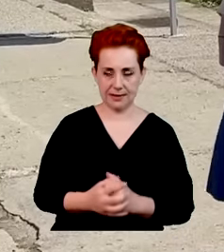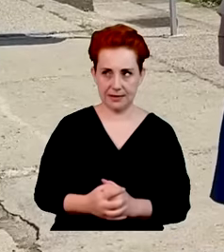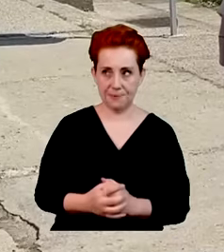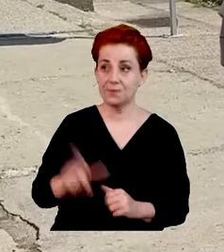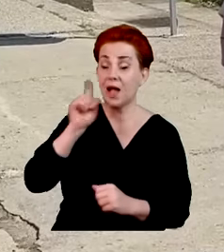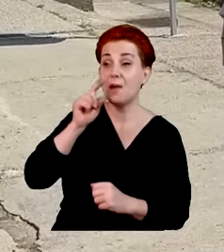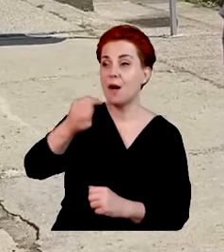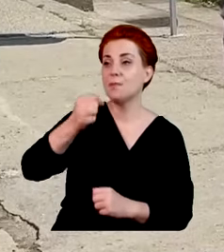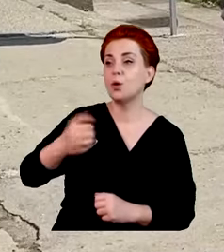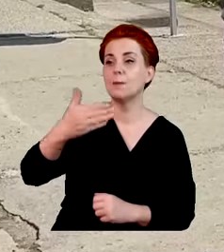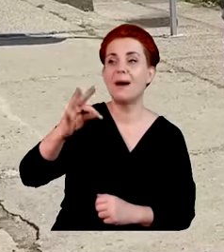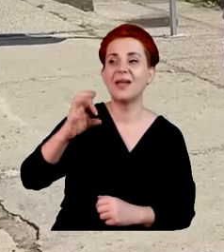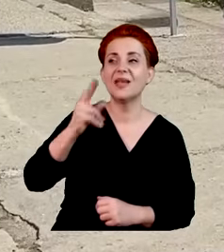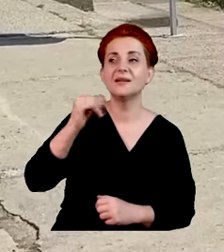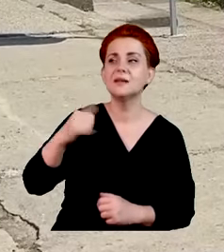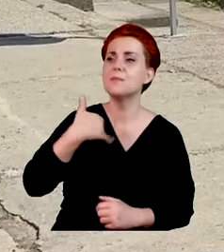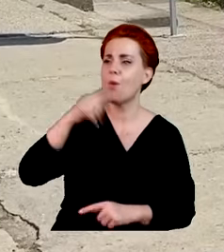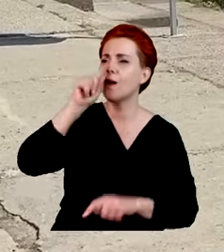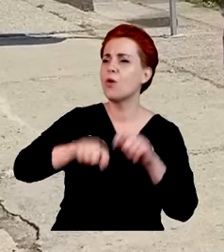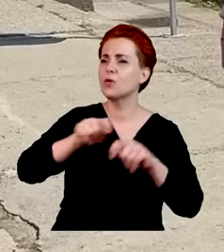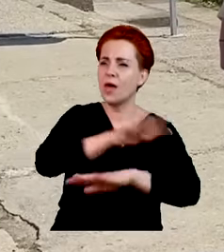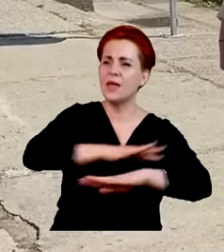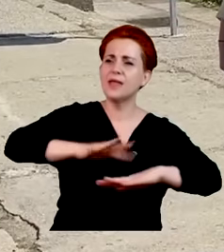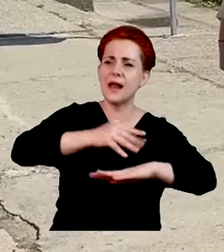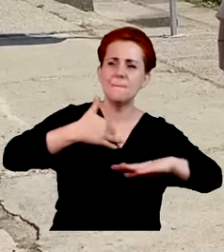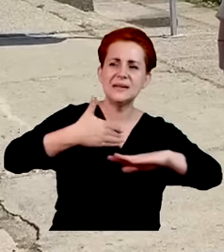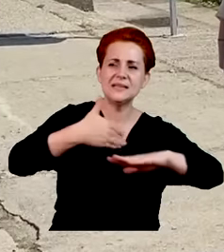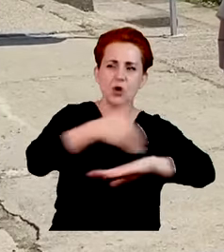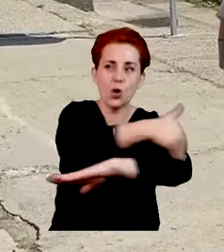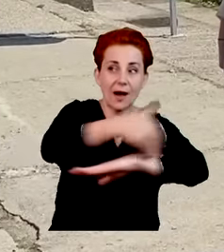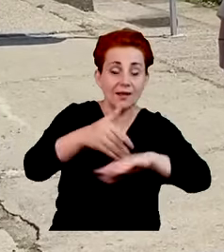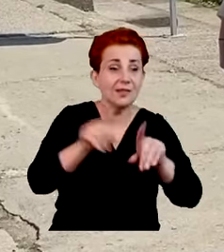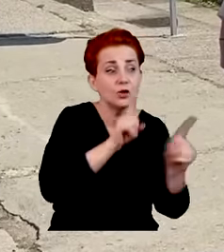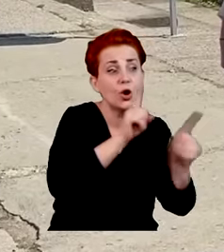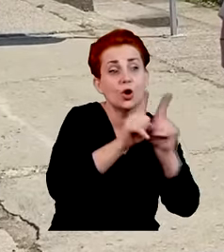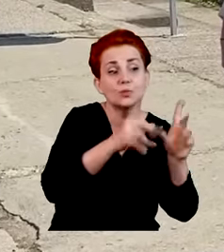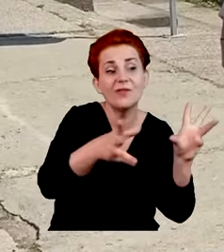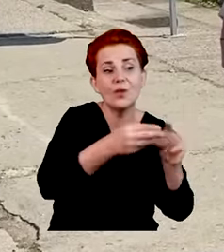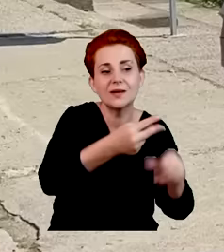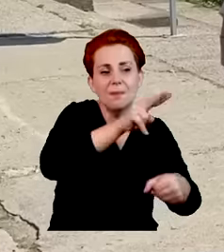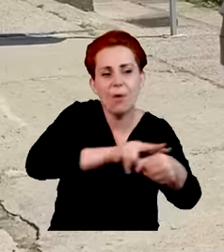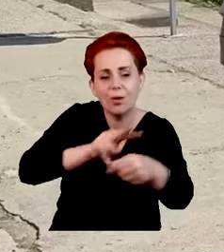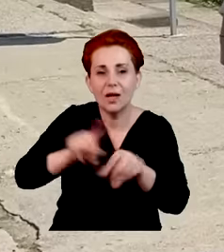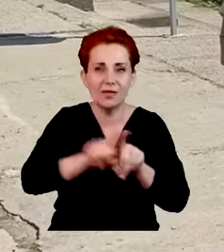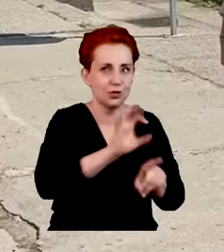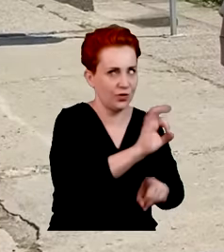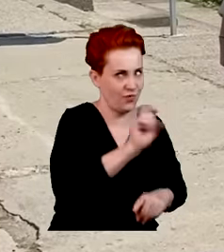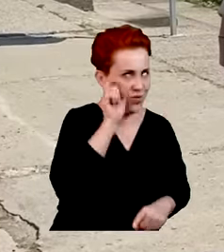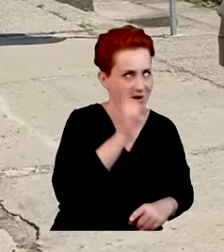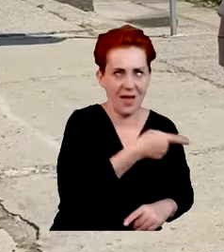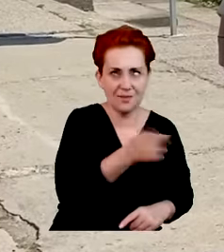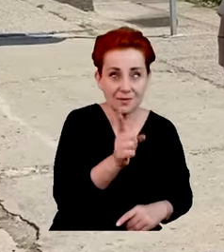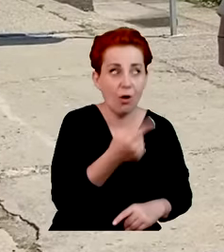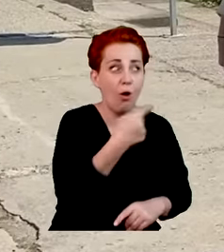Matecki w ramach kontroli tam na terenach przygranicznych rozmawiał również z funkcjonariuszami niemieckiej policji oni